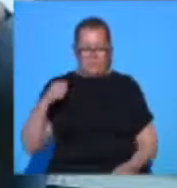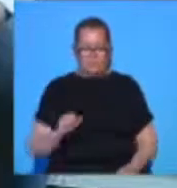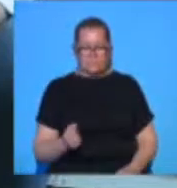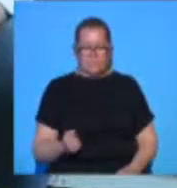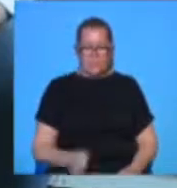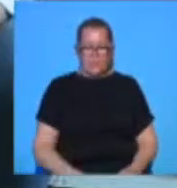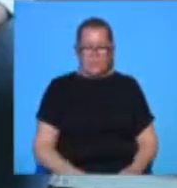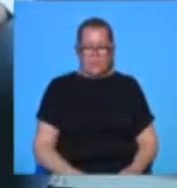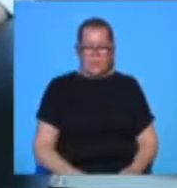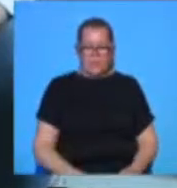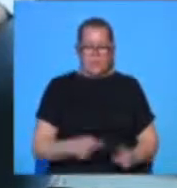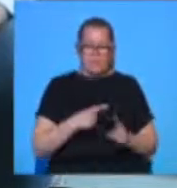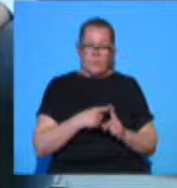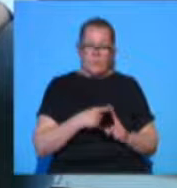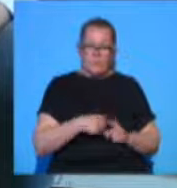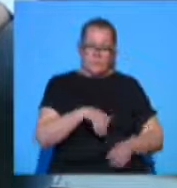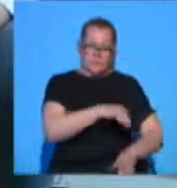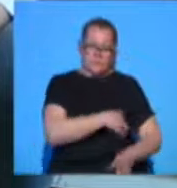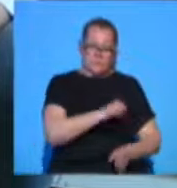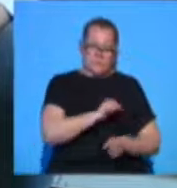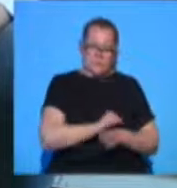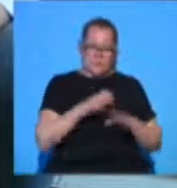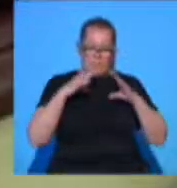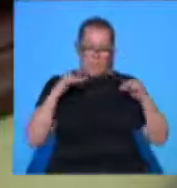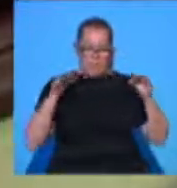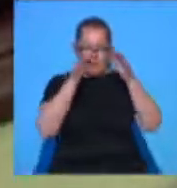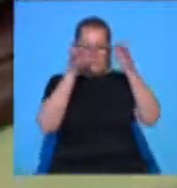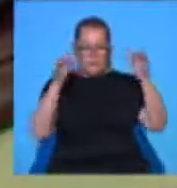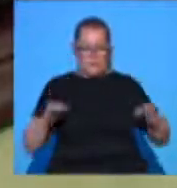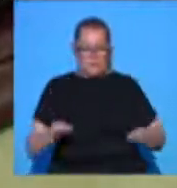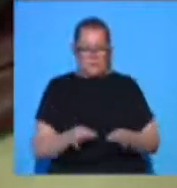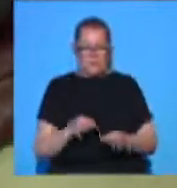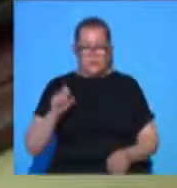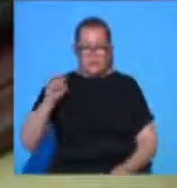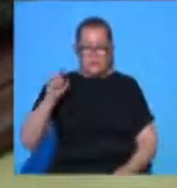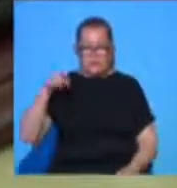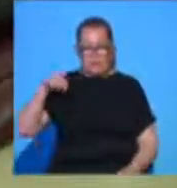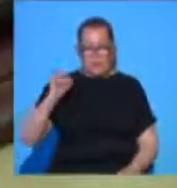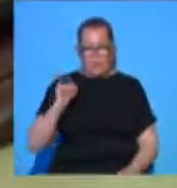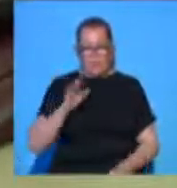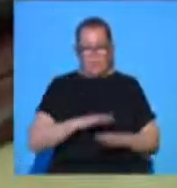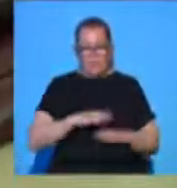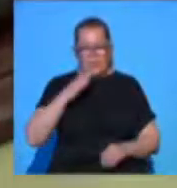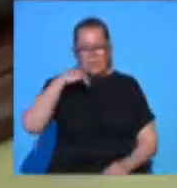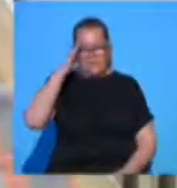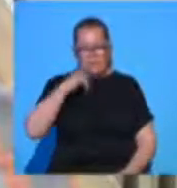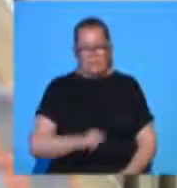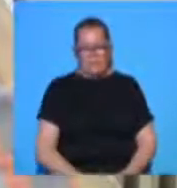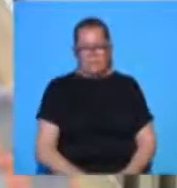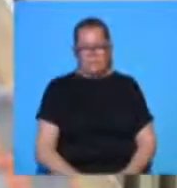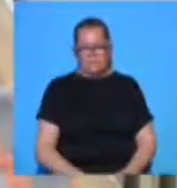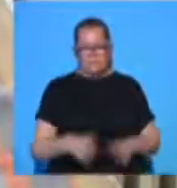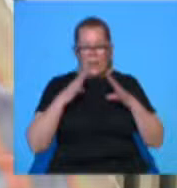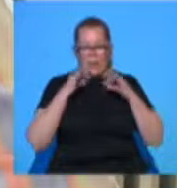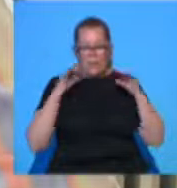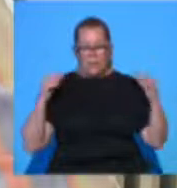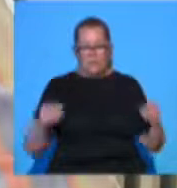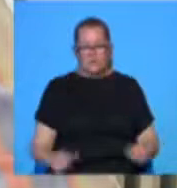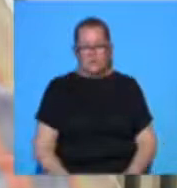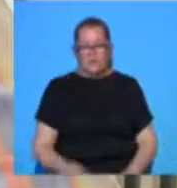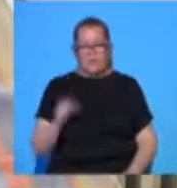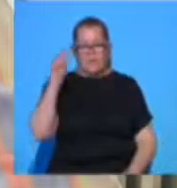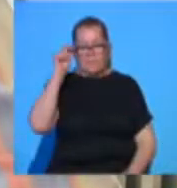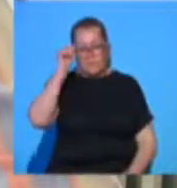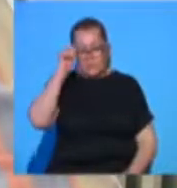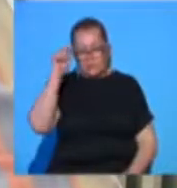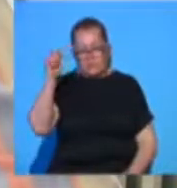media zilnică a crescut spre sfârșitul săptămânii trecute spre 12.000. Au fost foarte multe solicitări de la